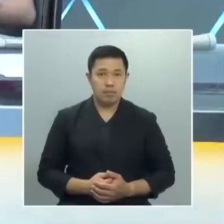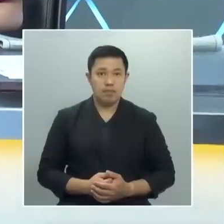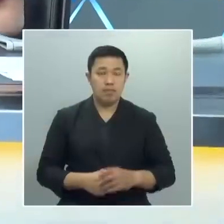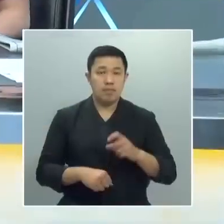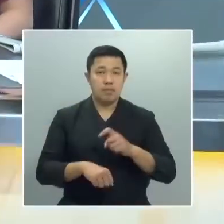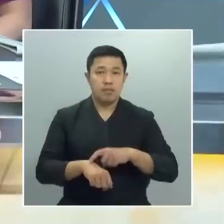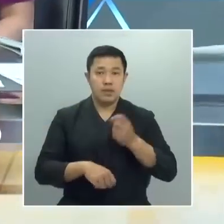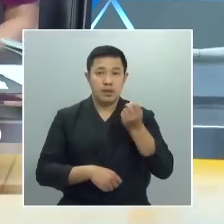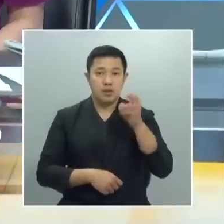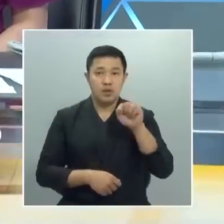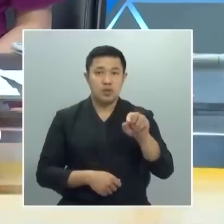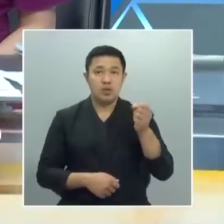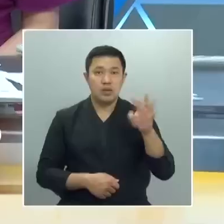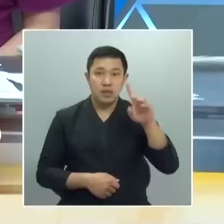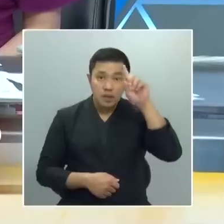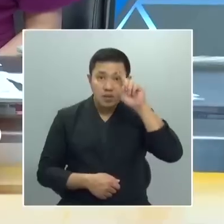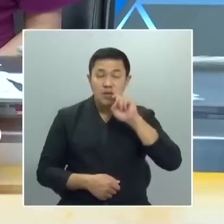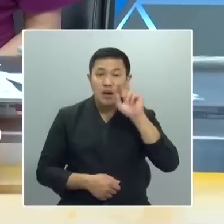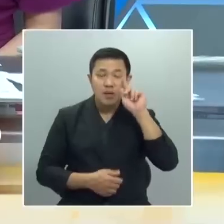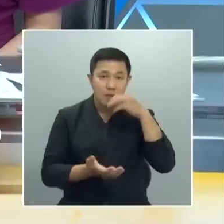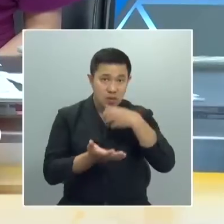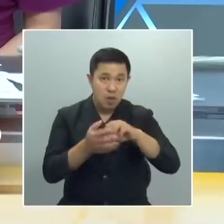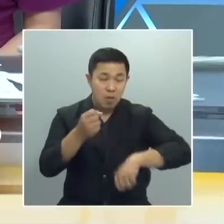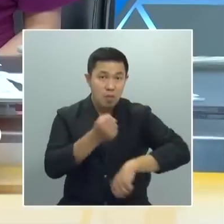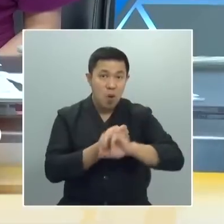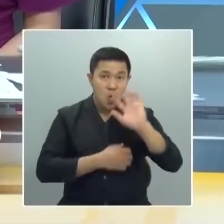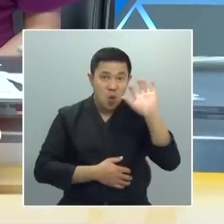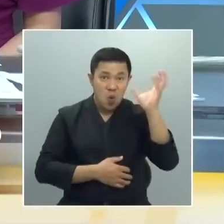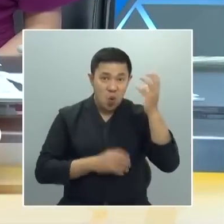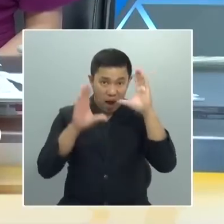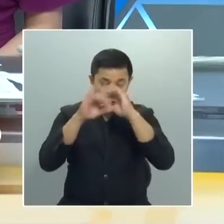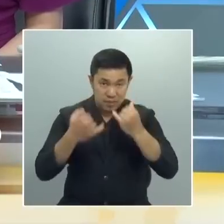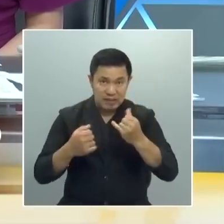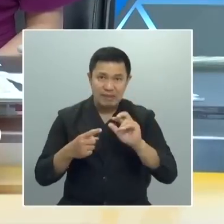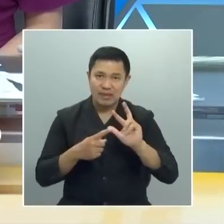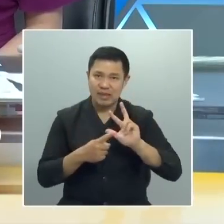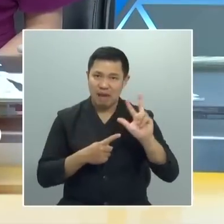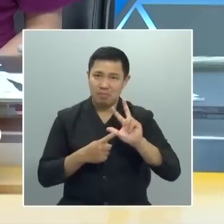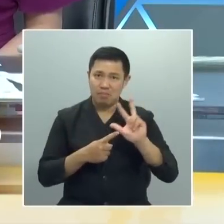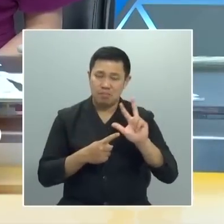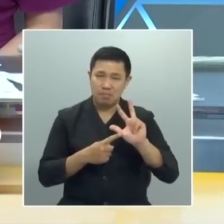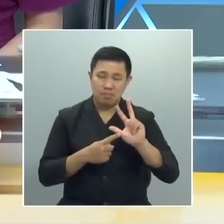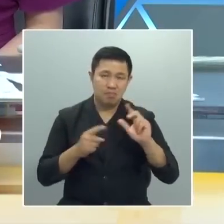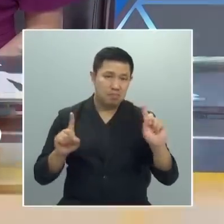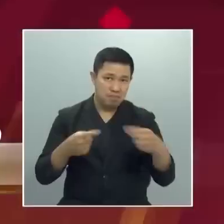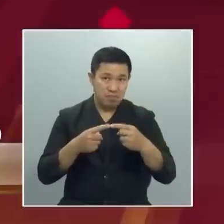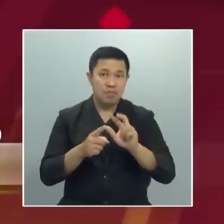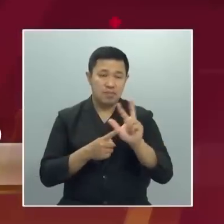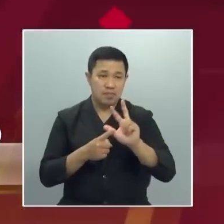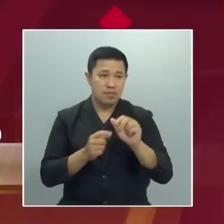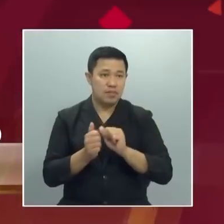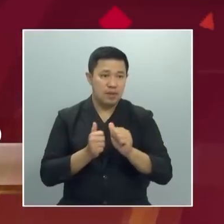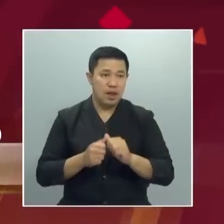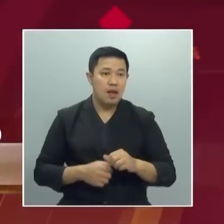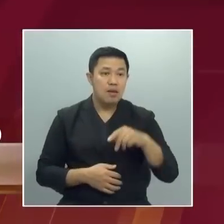12:14นเรื่องเล่าสาธิตท่านผู้ชมครับฟุตบอลโลกคืนนี้กลับมาเป็นนัดชิงที่ 3ถ่ายทอดทาง PPTV